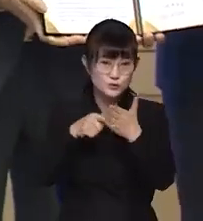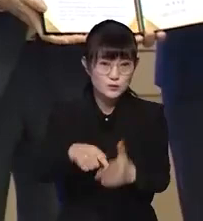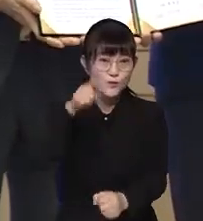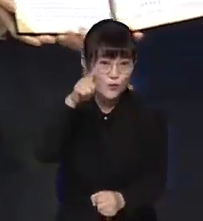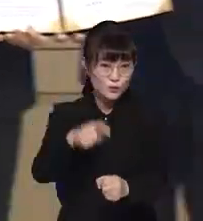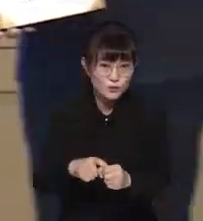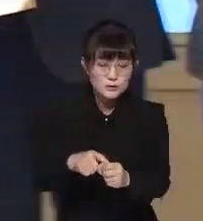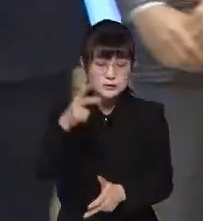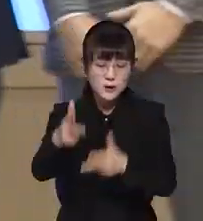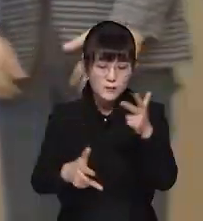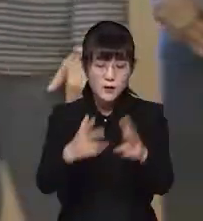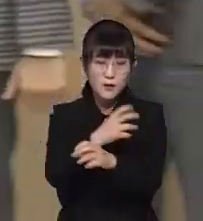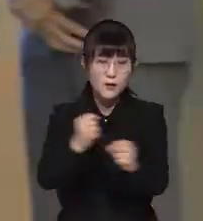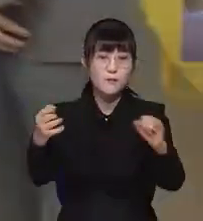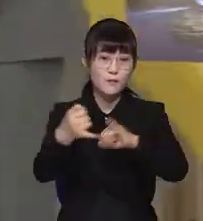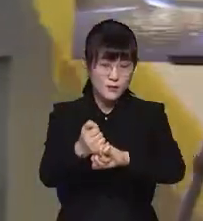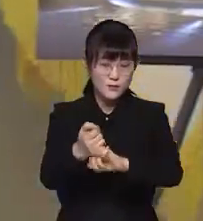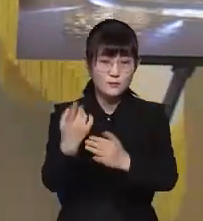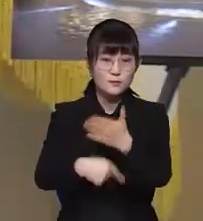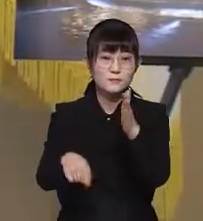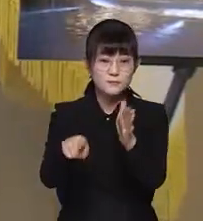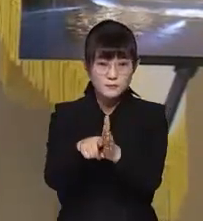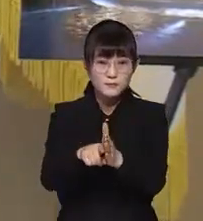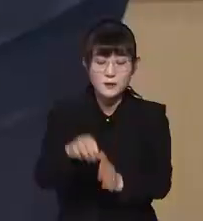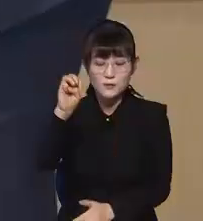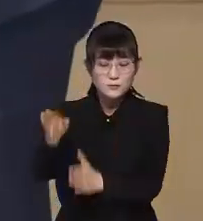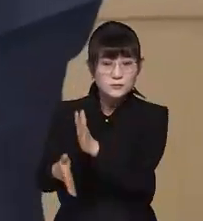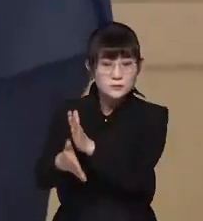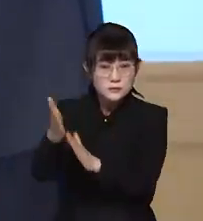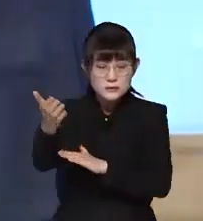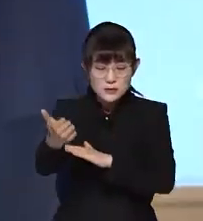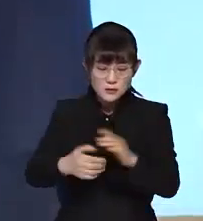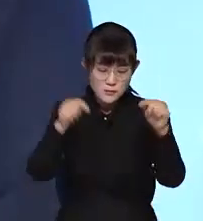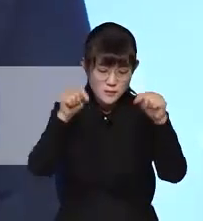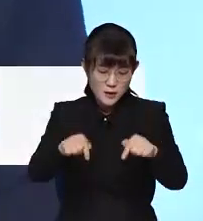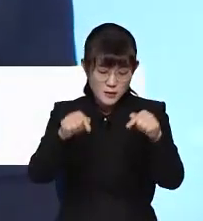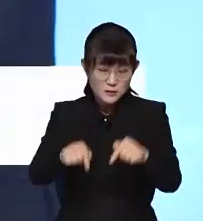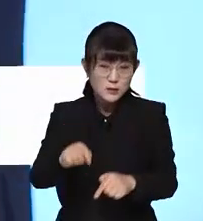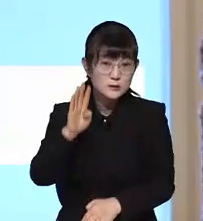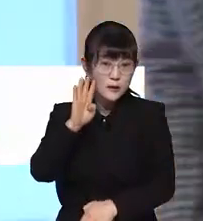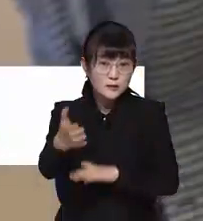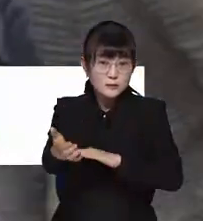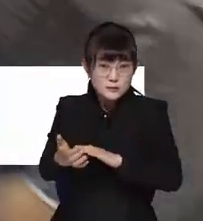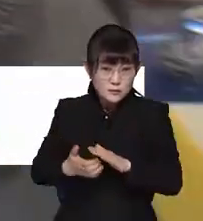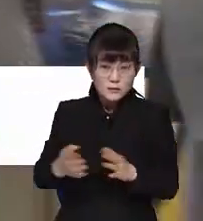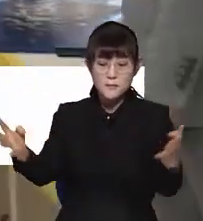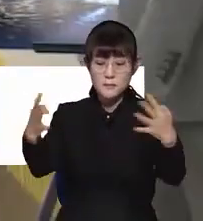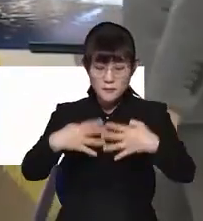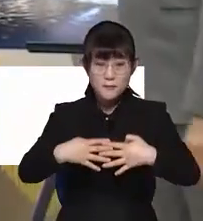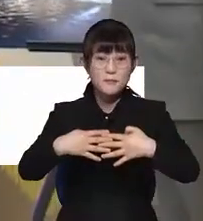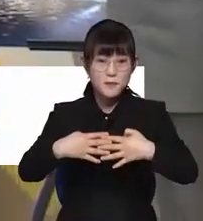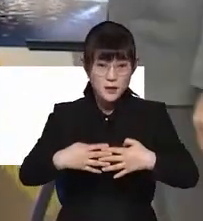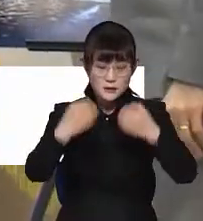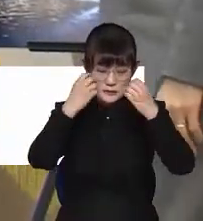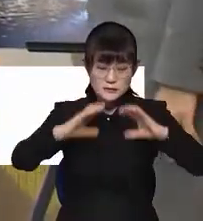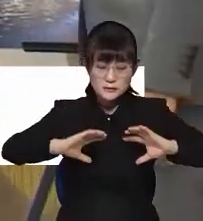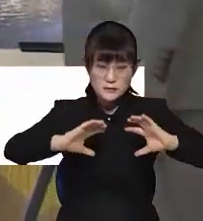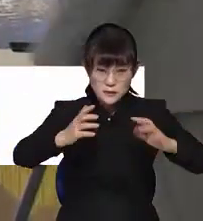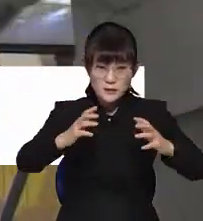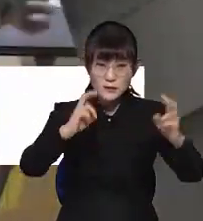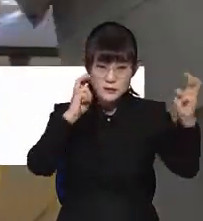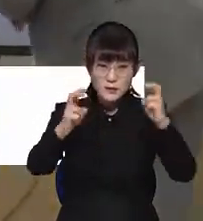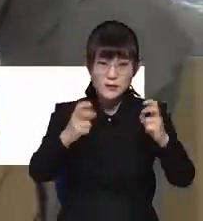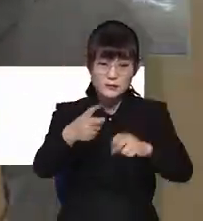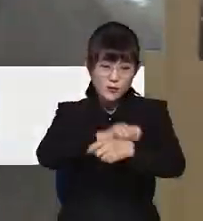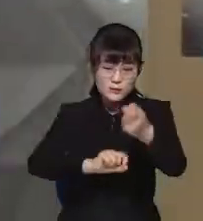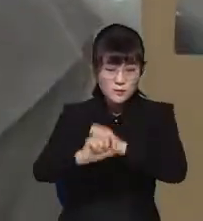사업 협약을 위해서입니다. 광주시는 사전 협상 마감을 나흘 앞두고 타결에 이를 만큼 신세계가 적극성을